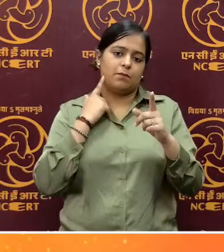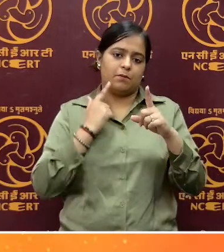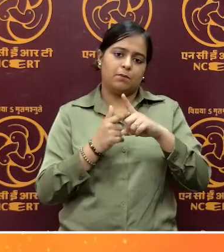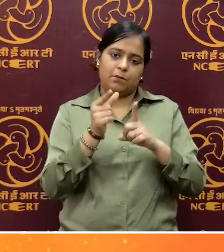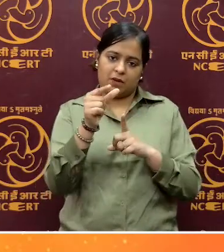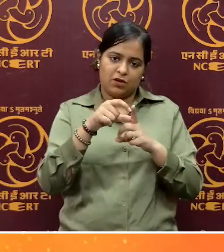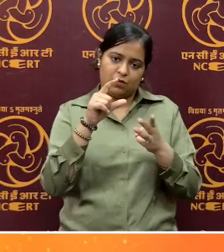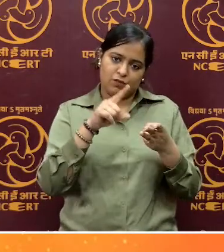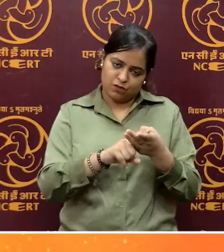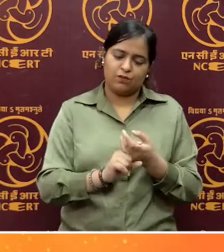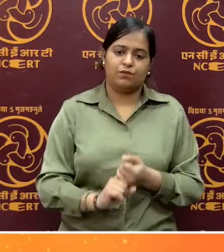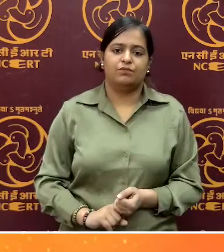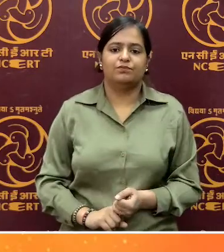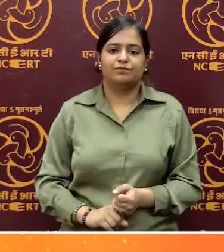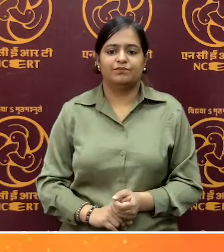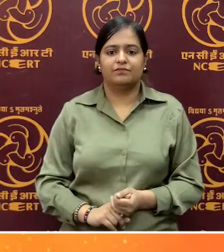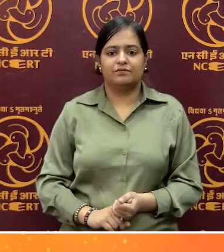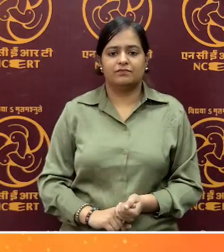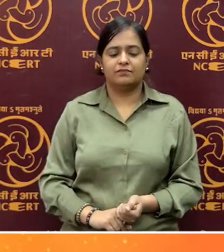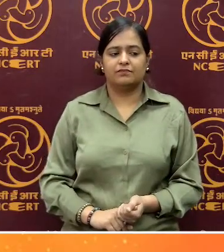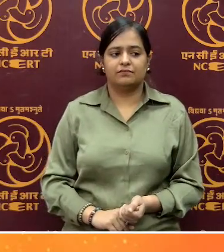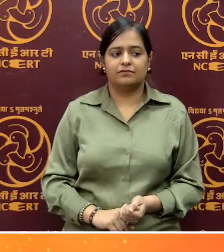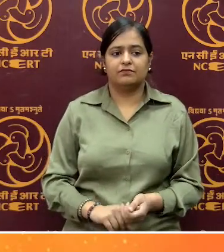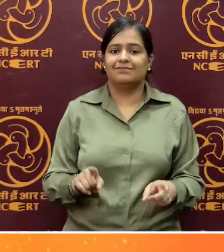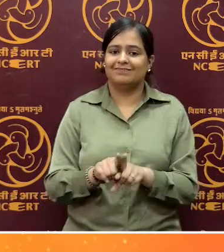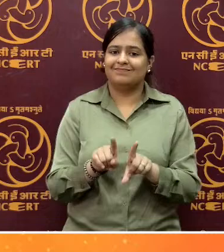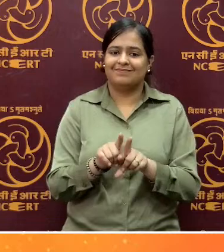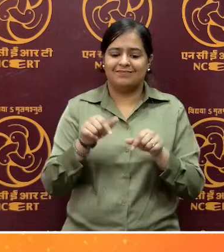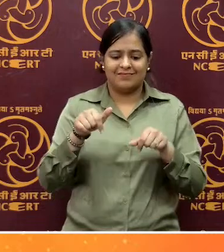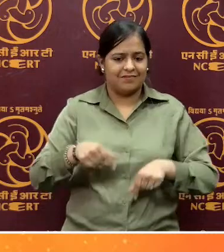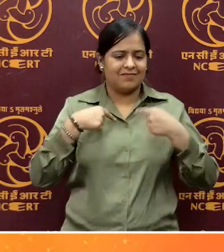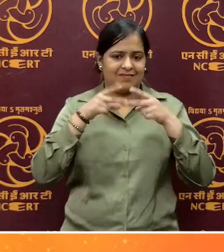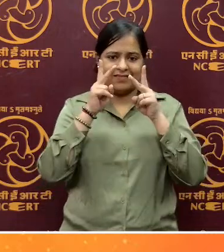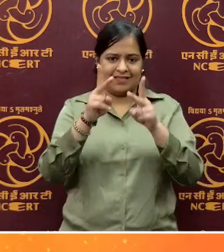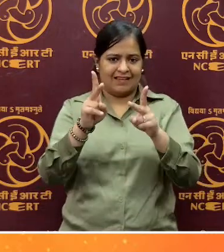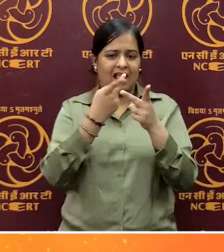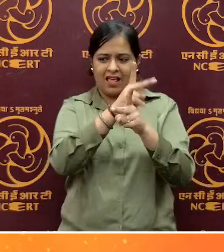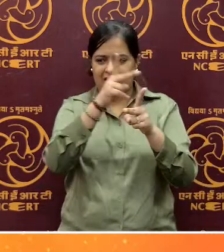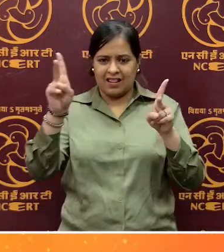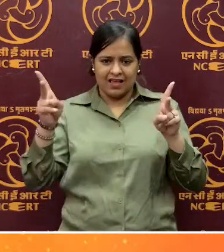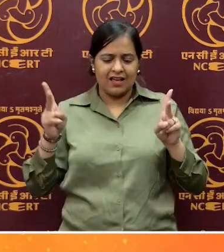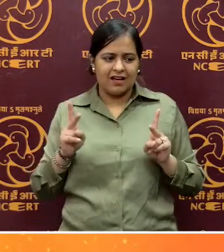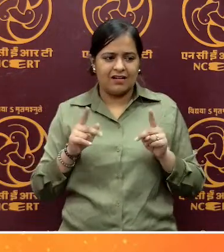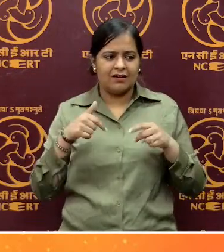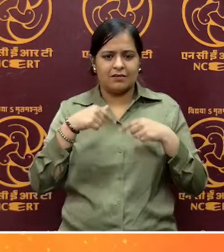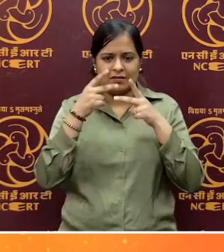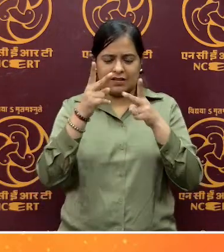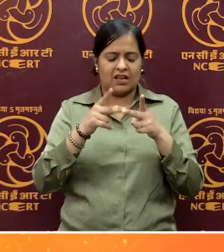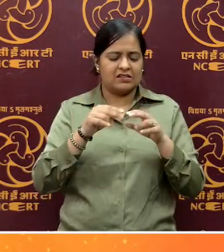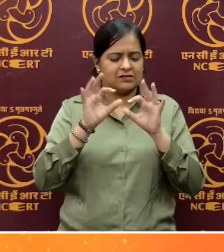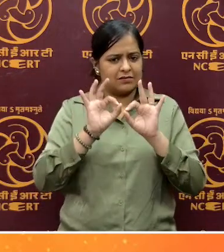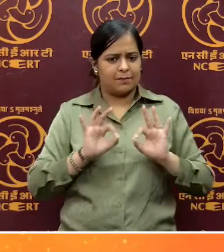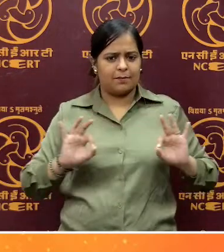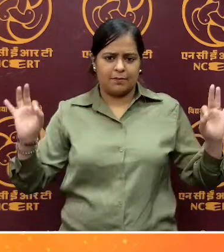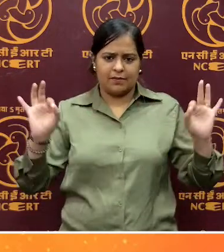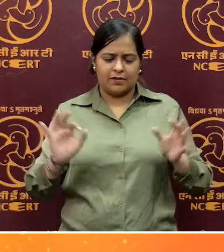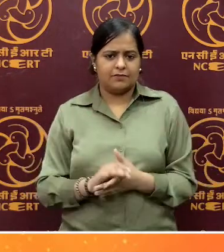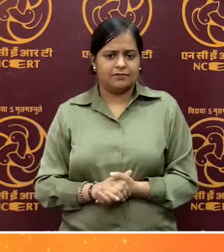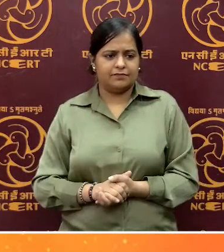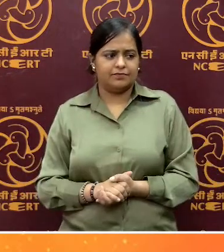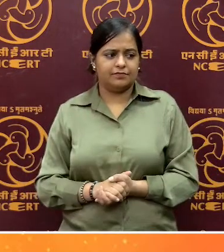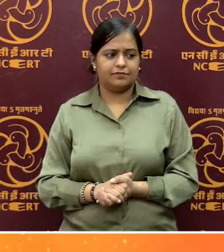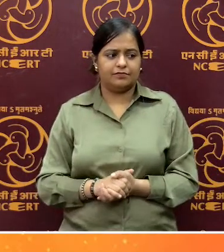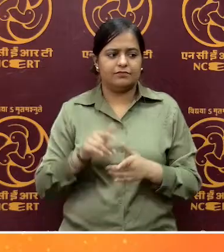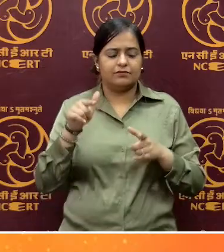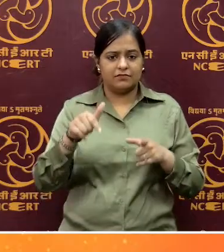introduced. We'll be taking things in detail. Like अब यहाँ पे आपको दिख रहे हैं different types of line. This is simple line. This is